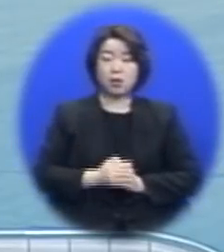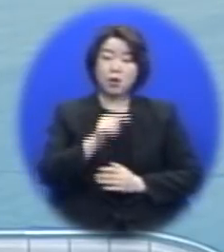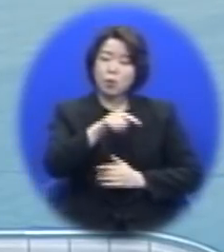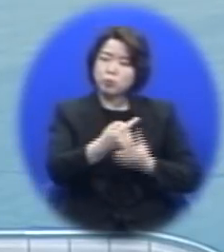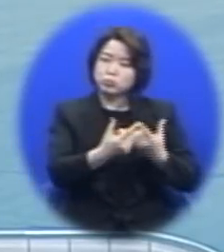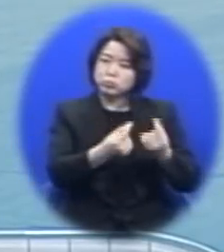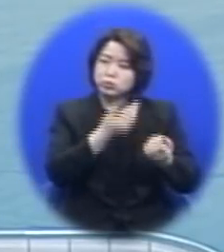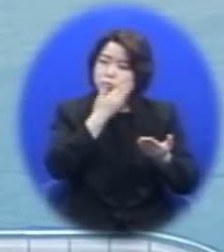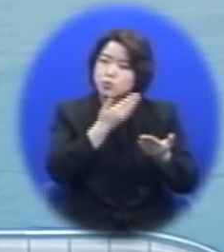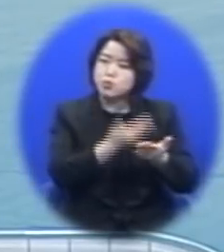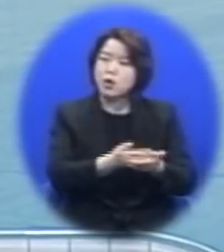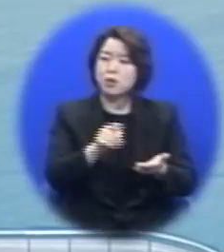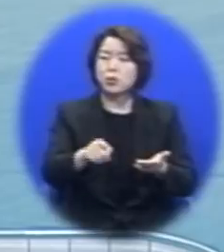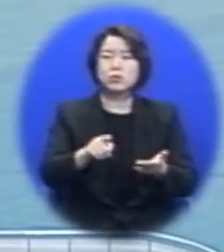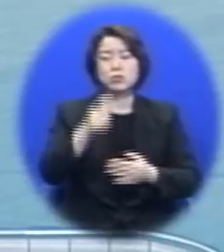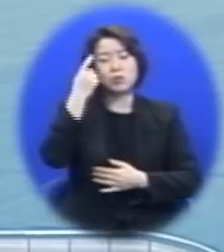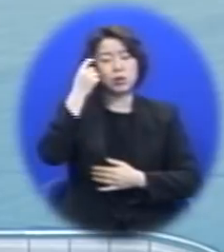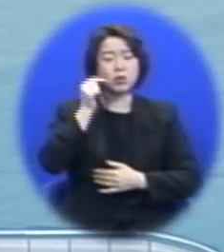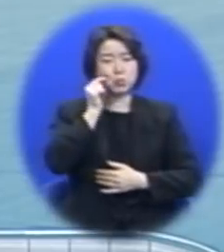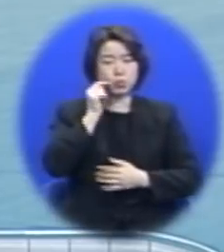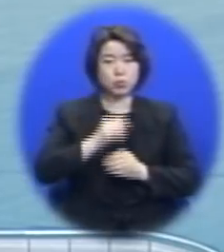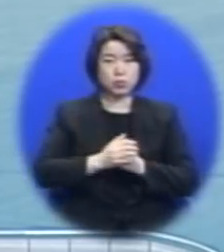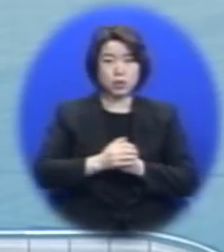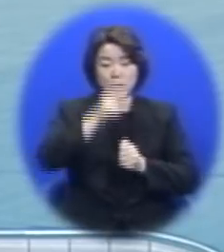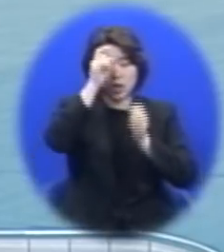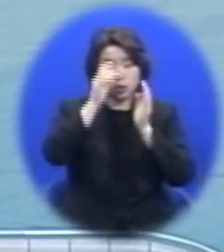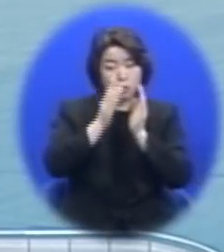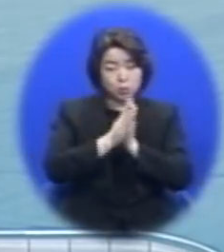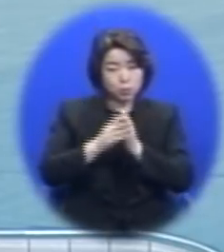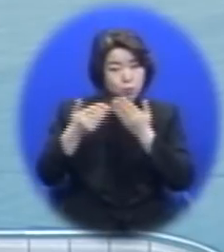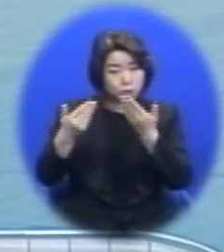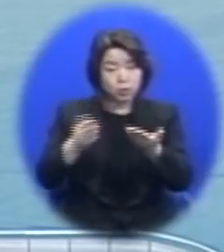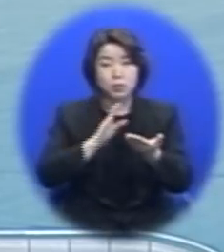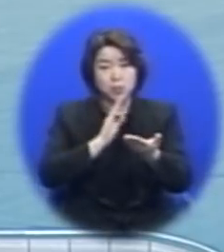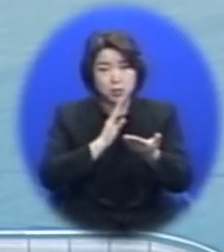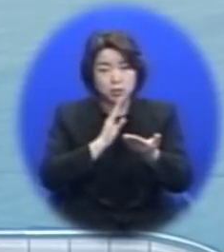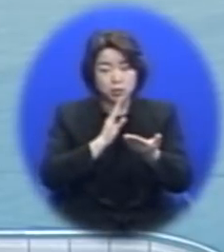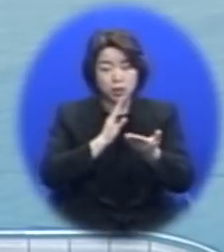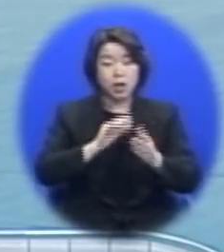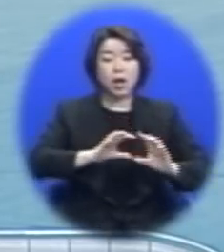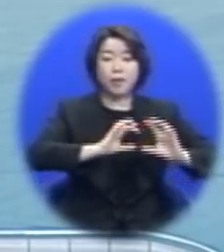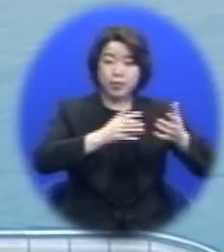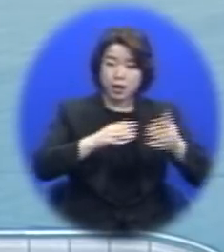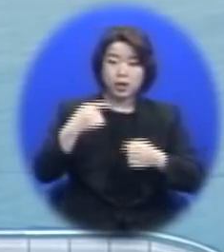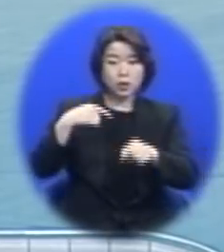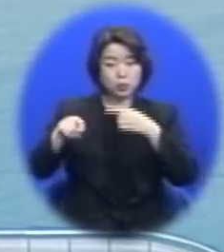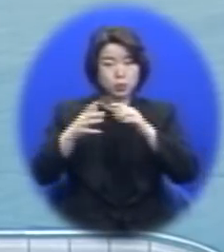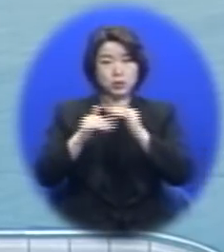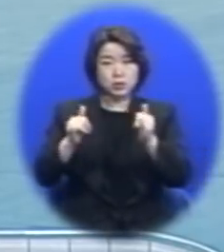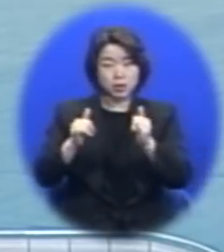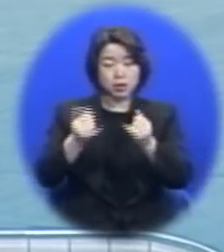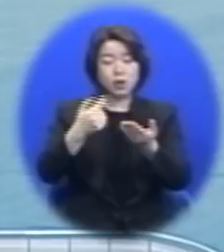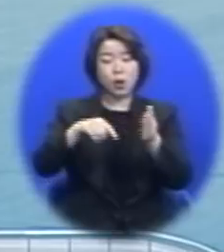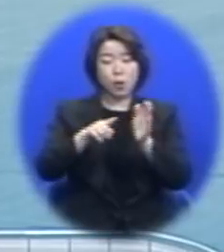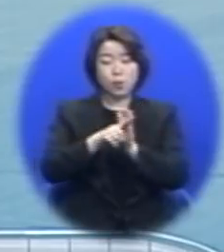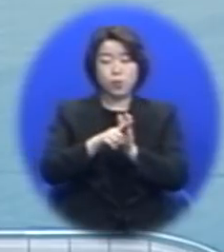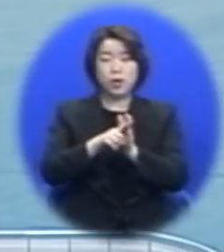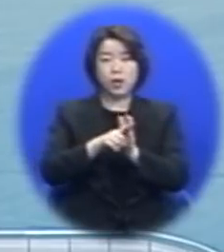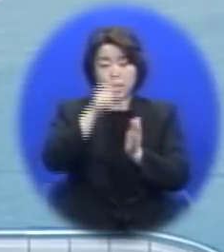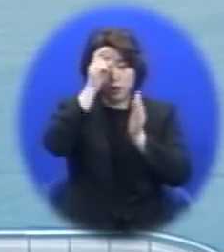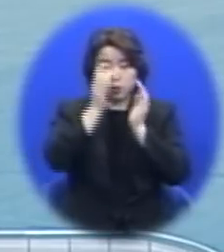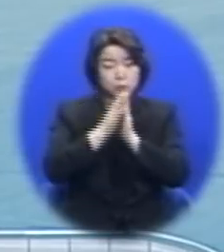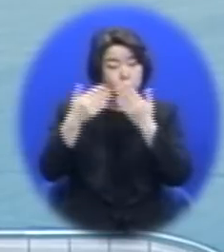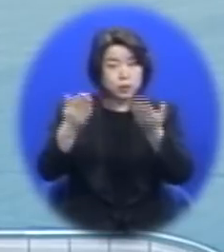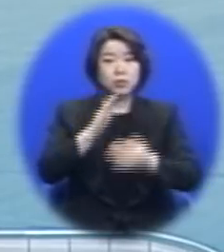그렇게까지 중요한 것인 줄을 몰랐어요. 기도는 해야 되겠고 나라 위한 기도, 통치자를 위한 기도를 해야 되지만 그게 첫